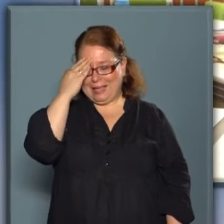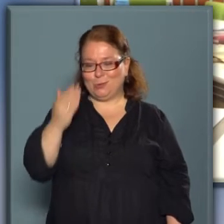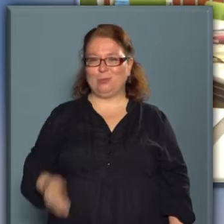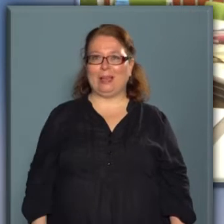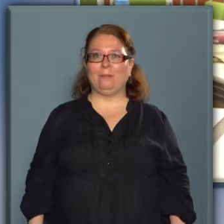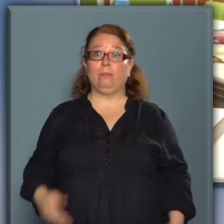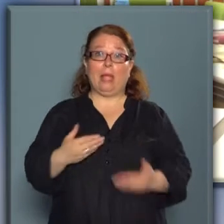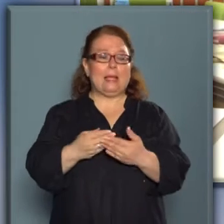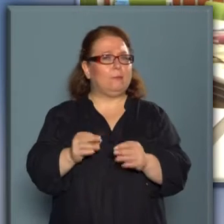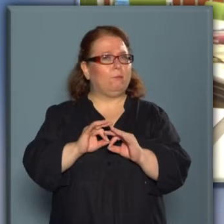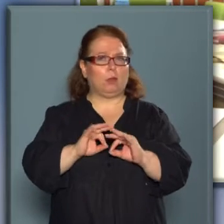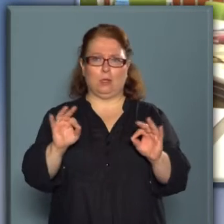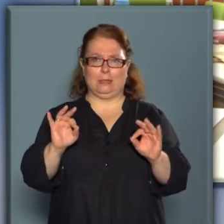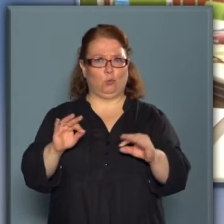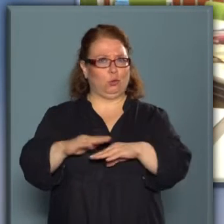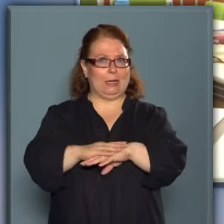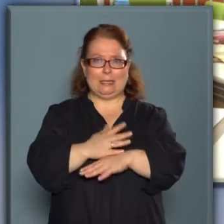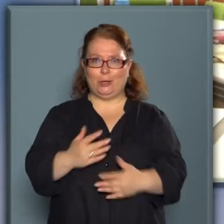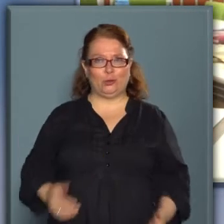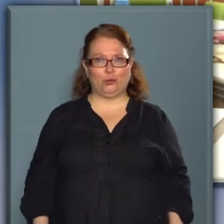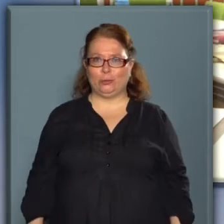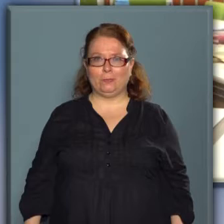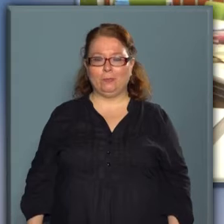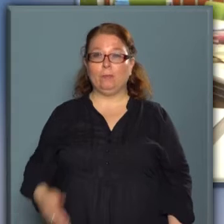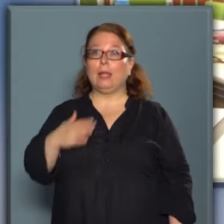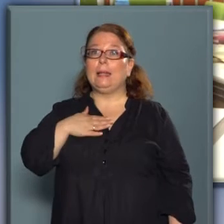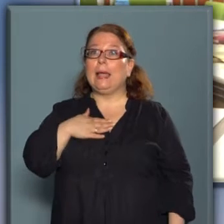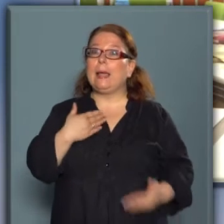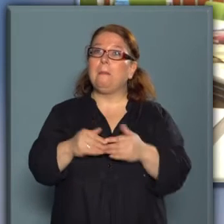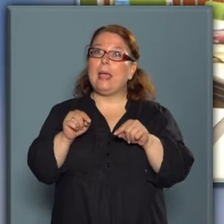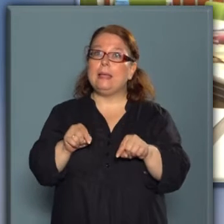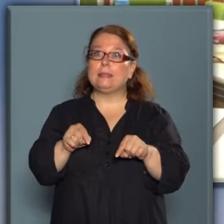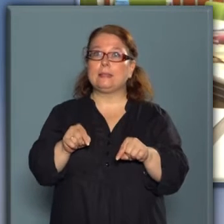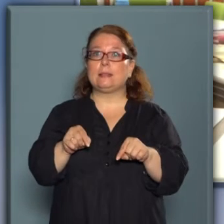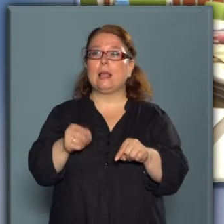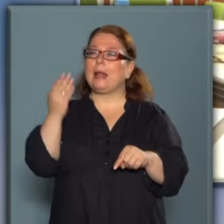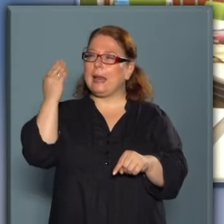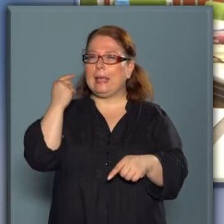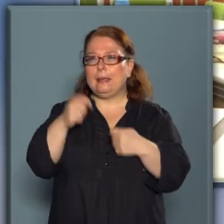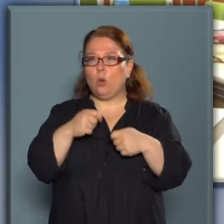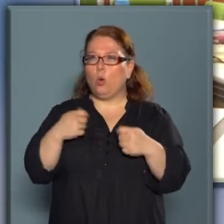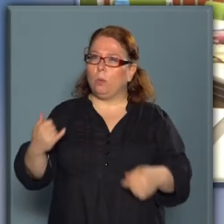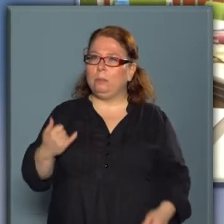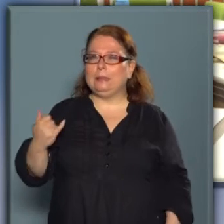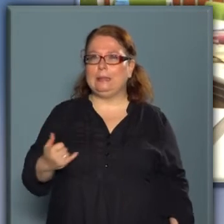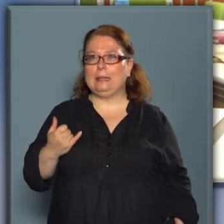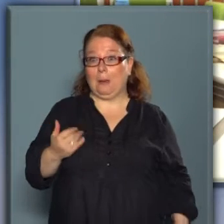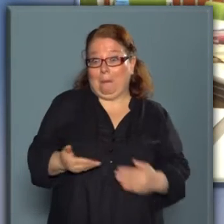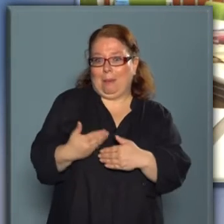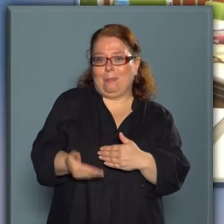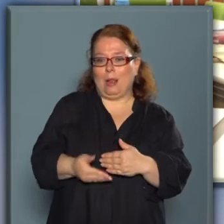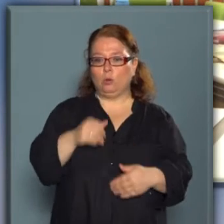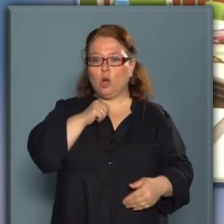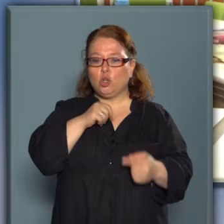Tehát ez egy fantasztikus érzés. Én nekem ez a régi dolog mindig, még